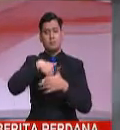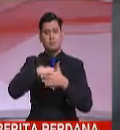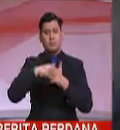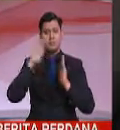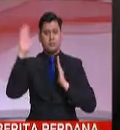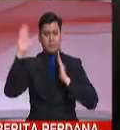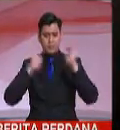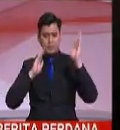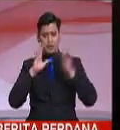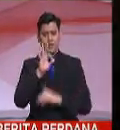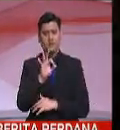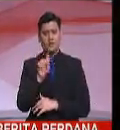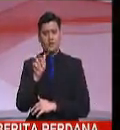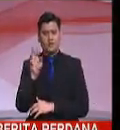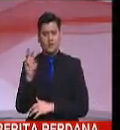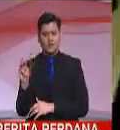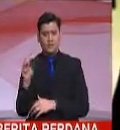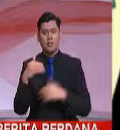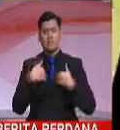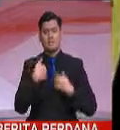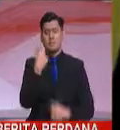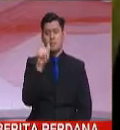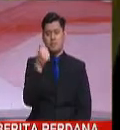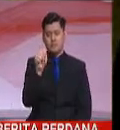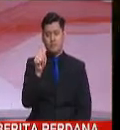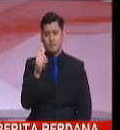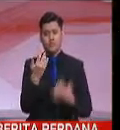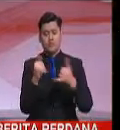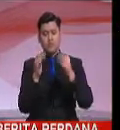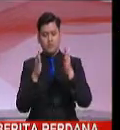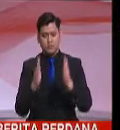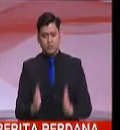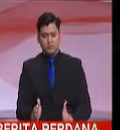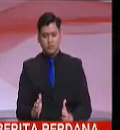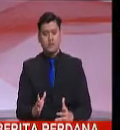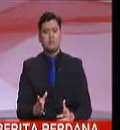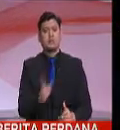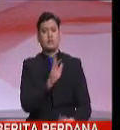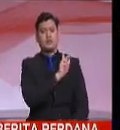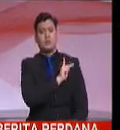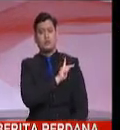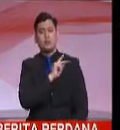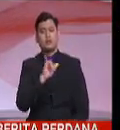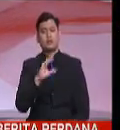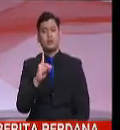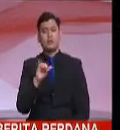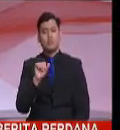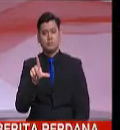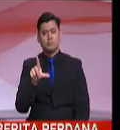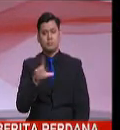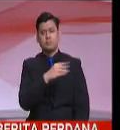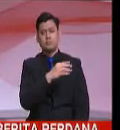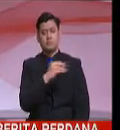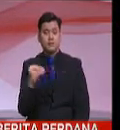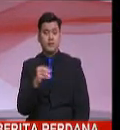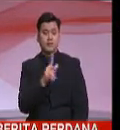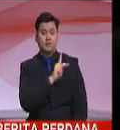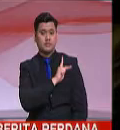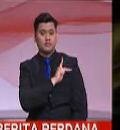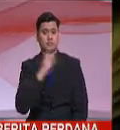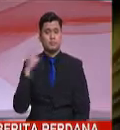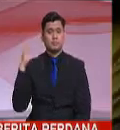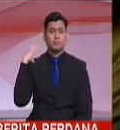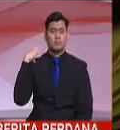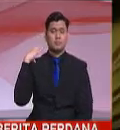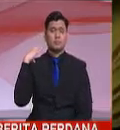FAM. Ia menampilkan 10 pemain kebangsaan diketuai Kapten Pasukan Aidil Zafuan Abdul Razak serta penampilan istimewa Ketua Jurulatih Harimau